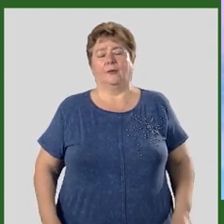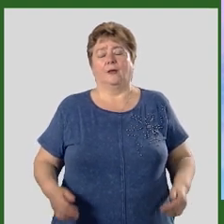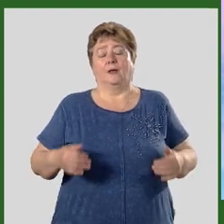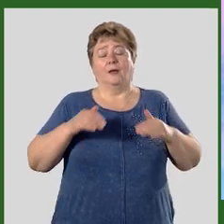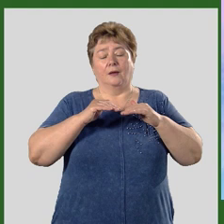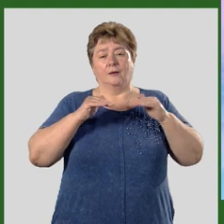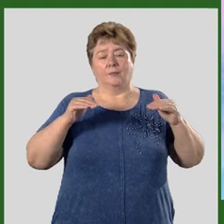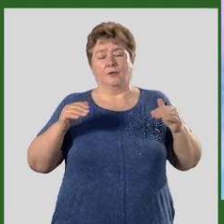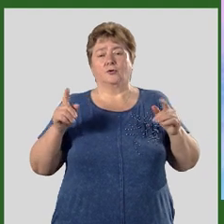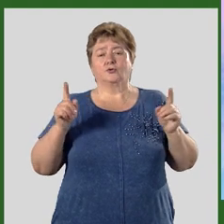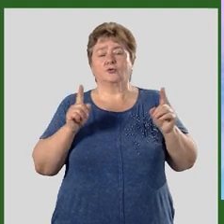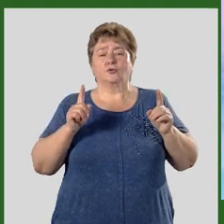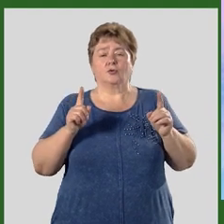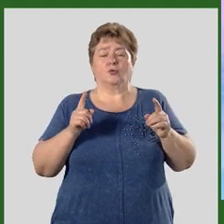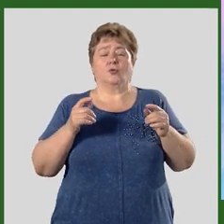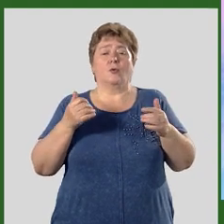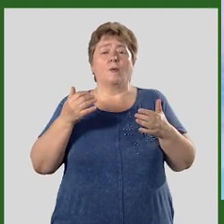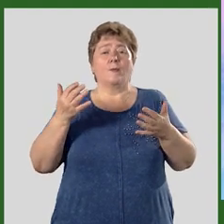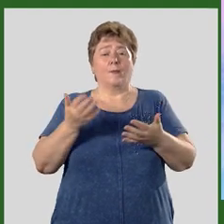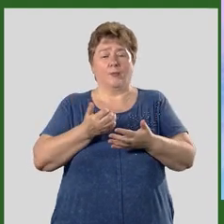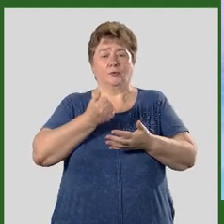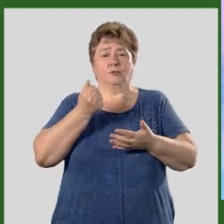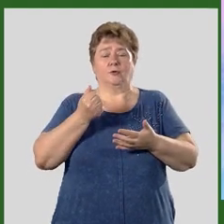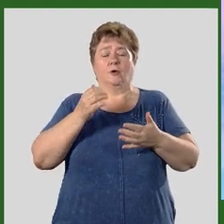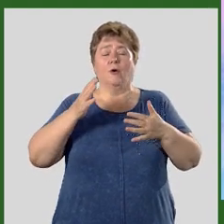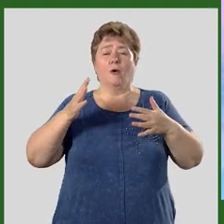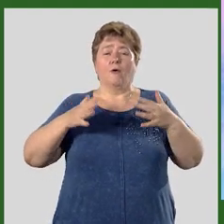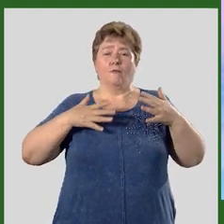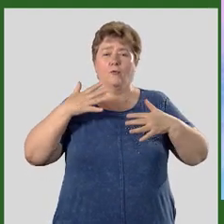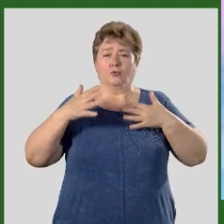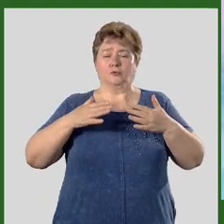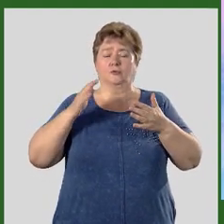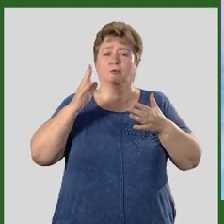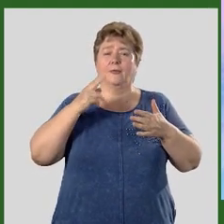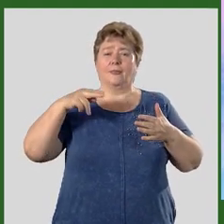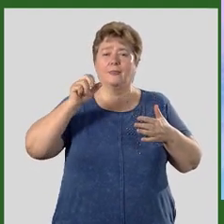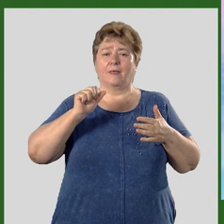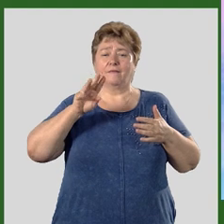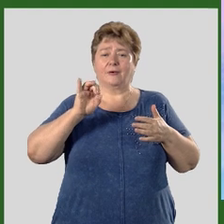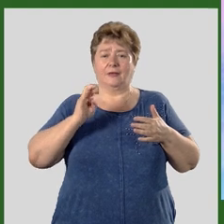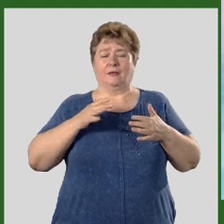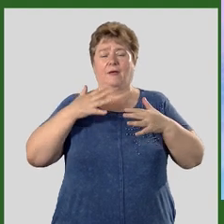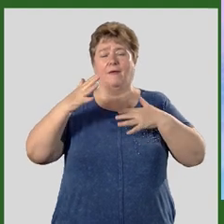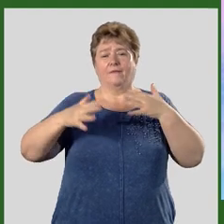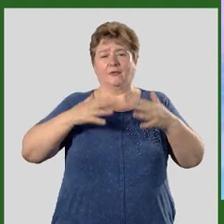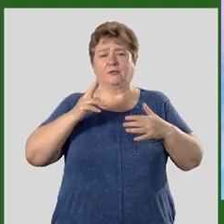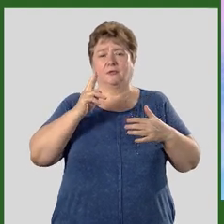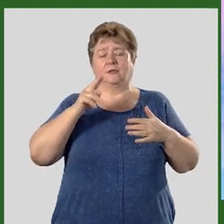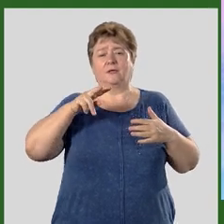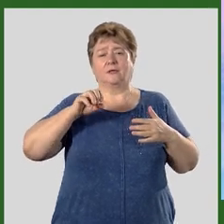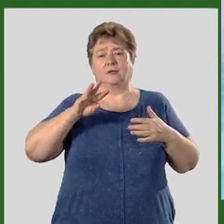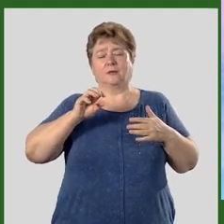Итак, ребята, что у нас получилось? Воздух, давление, ветер,